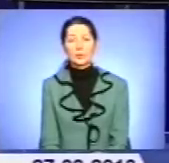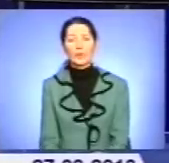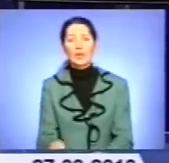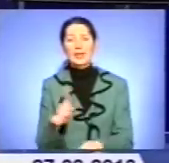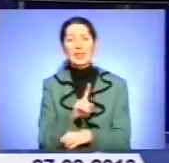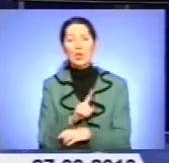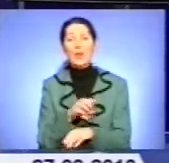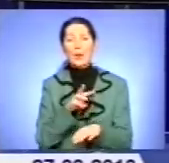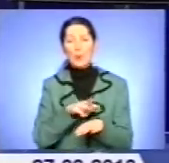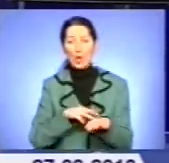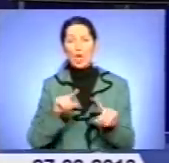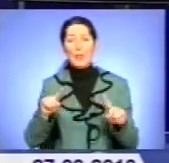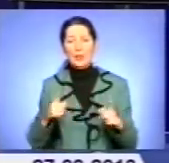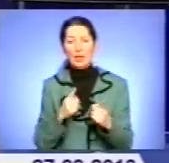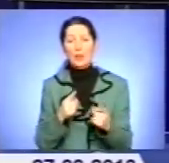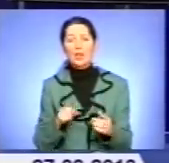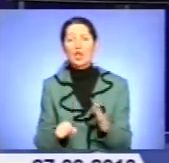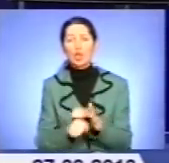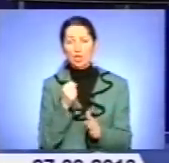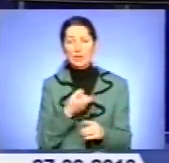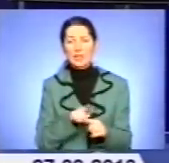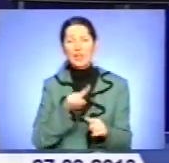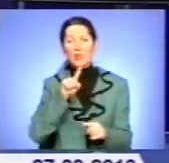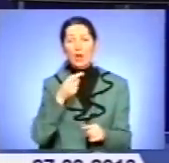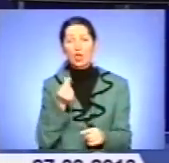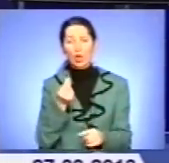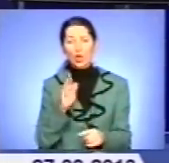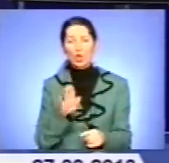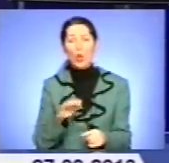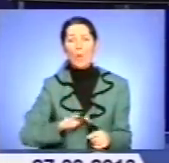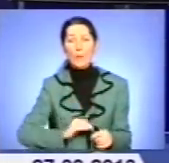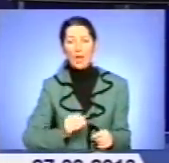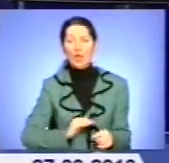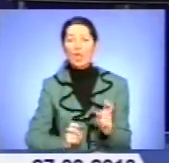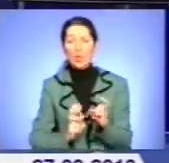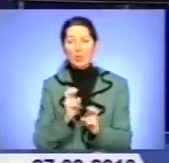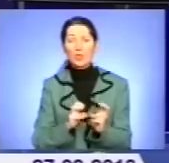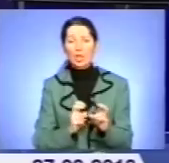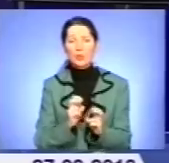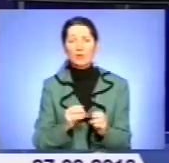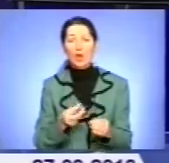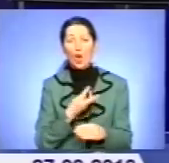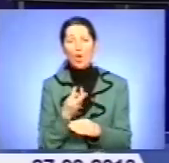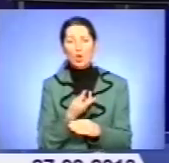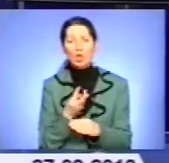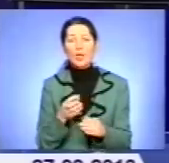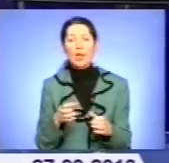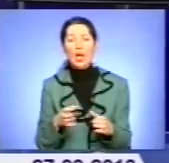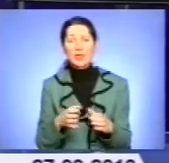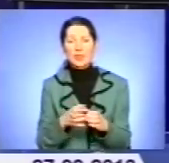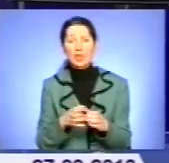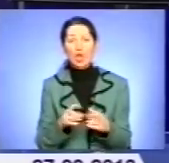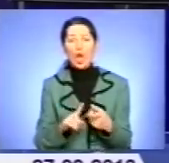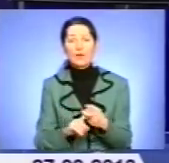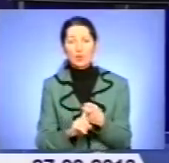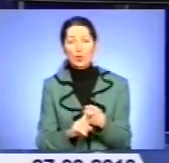Тернопільські правоохоронці затримали злочинців, які вимагали гроші у приватних підприємців. Сюжет – сектор зв'язків з громадськістю